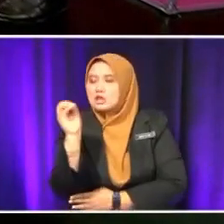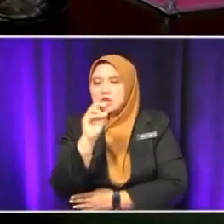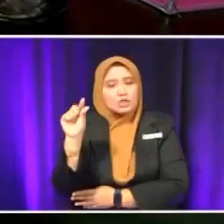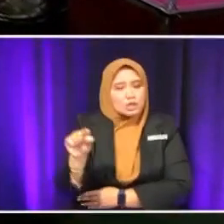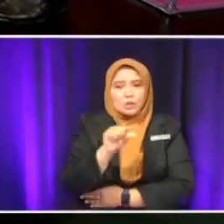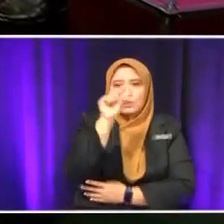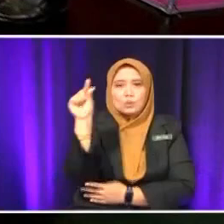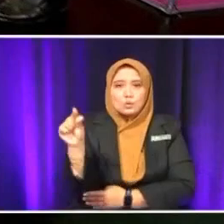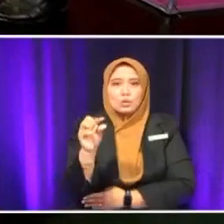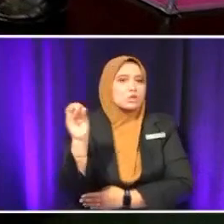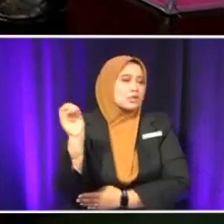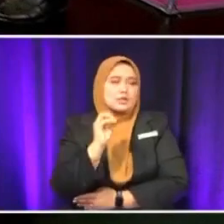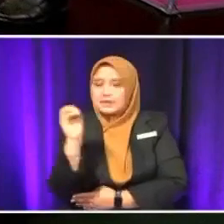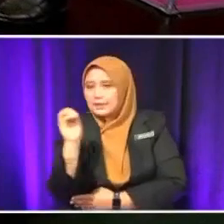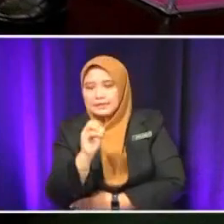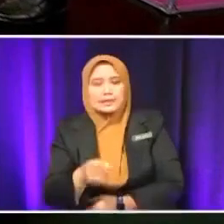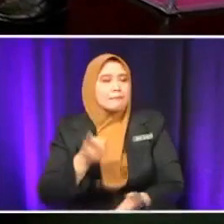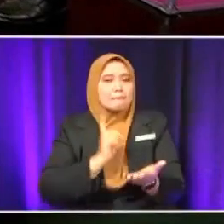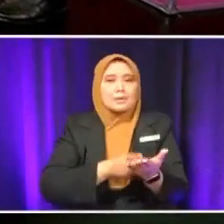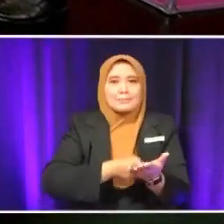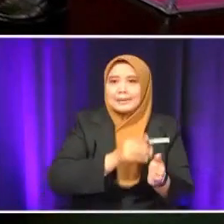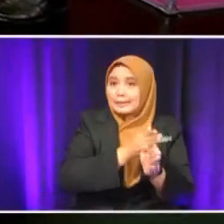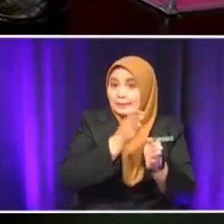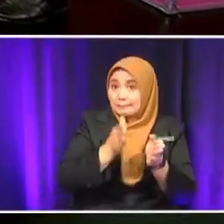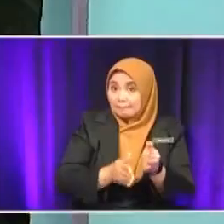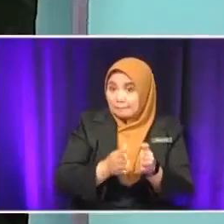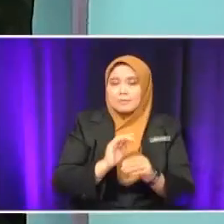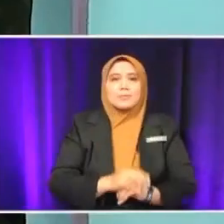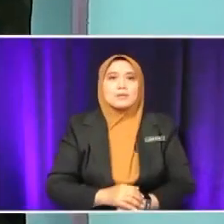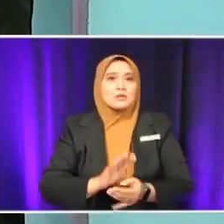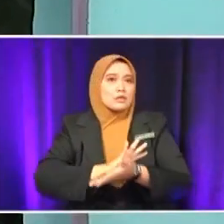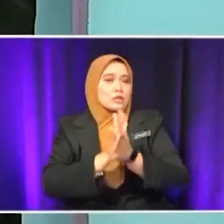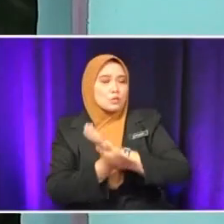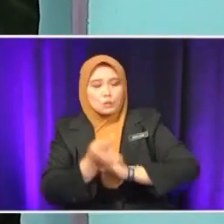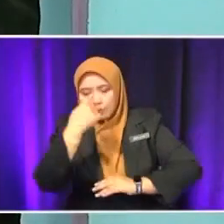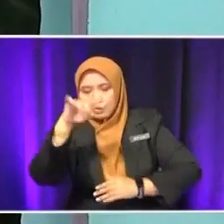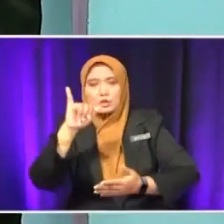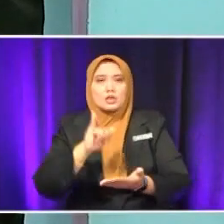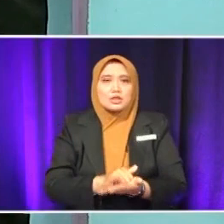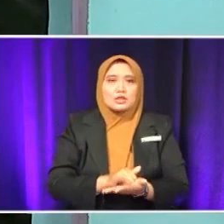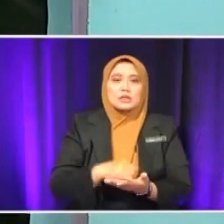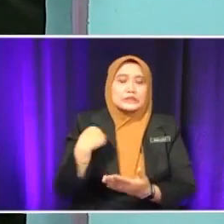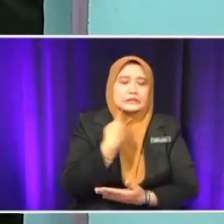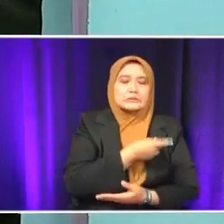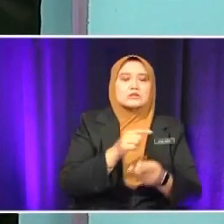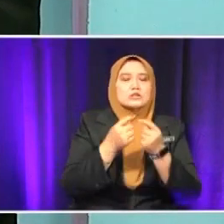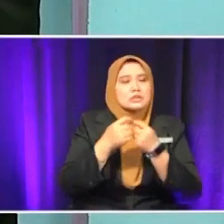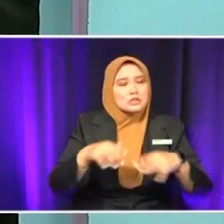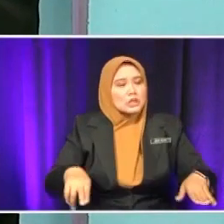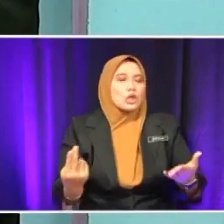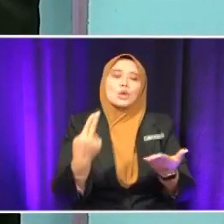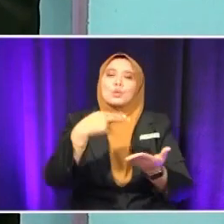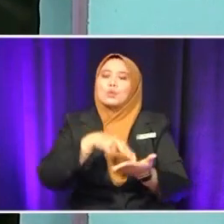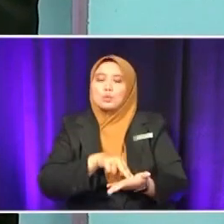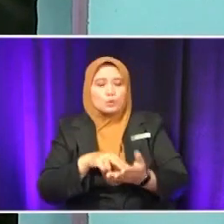Okey. Dapat satu pelekat. Ya, jadi untuk tu kita dah dapat ulang kaji sedikit